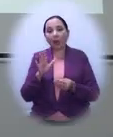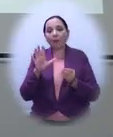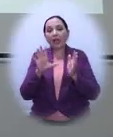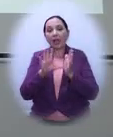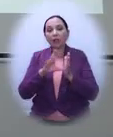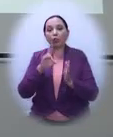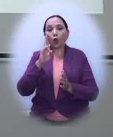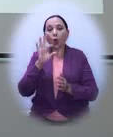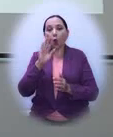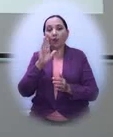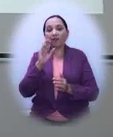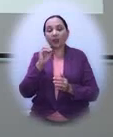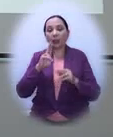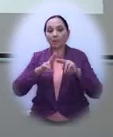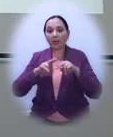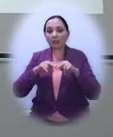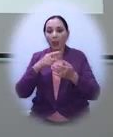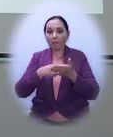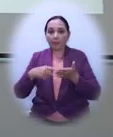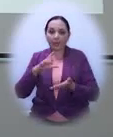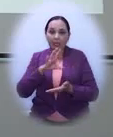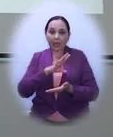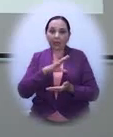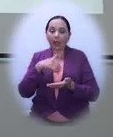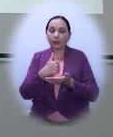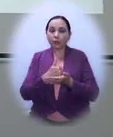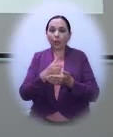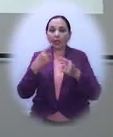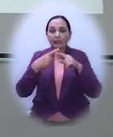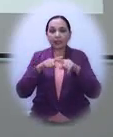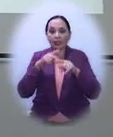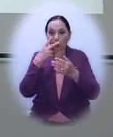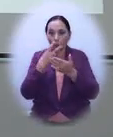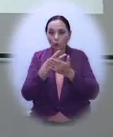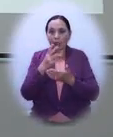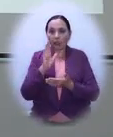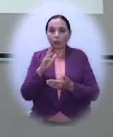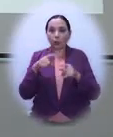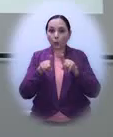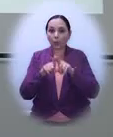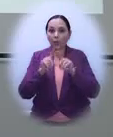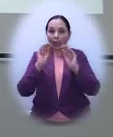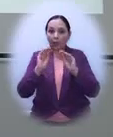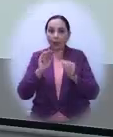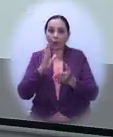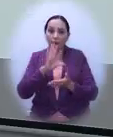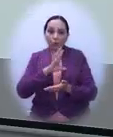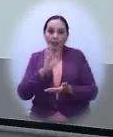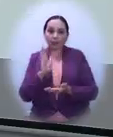Elektr konvektorlarning pasportida belgilangan asosiy texnik ko'rsatkichlari quyidagilardan iborat